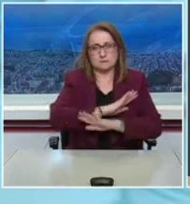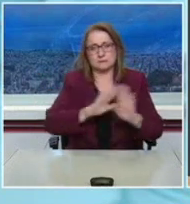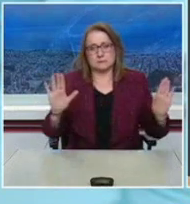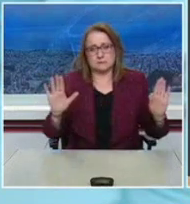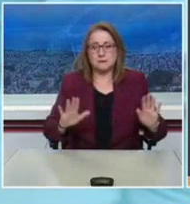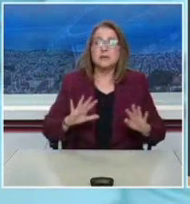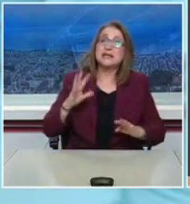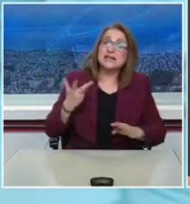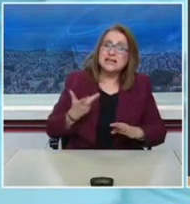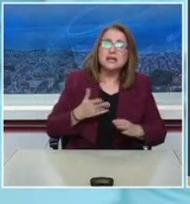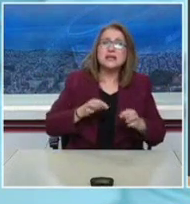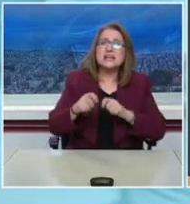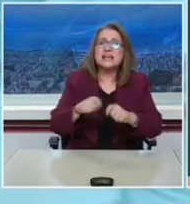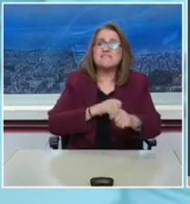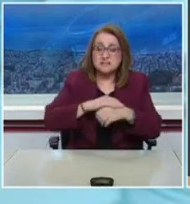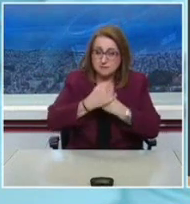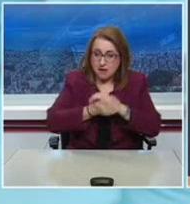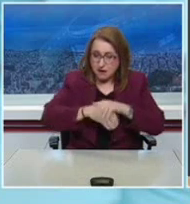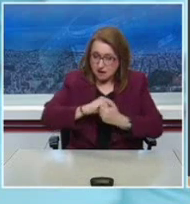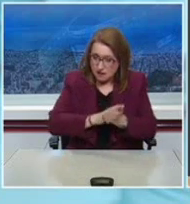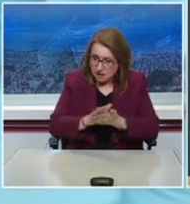οποία θα αντικαθίσταται όταν χρησιμοποιηθεί.